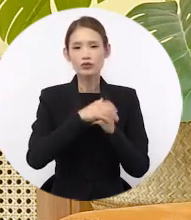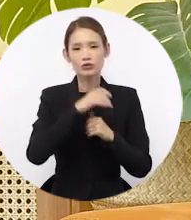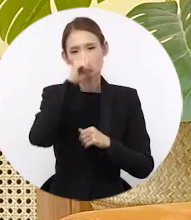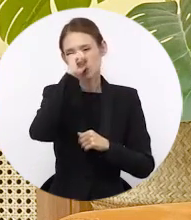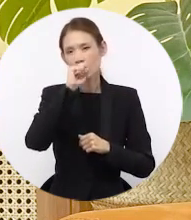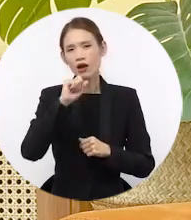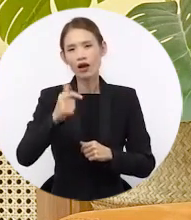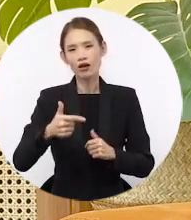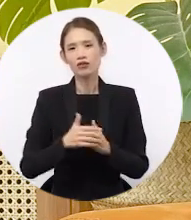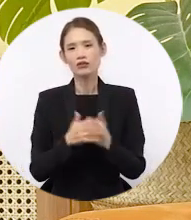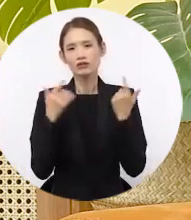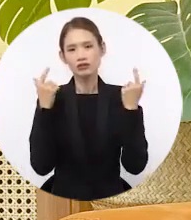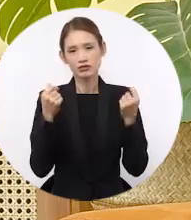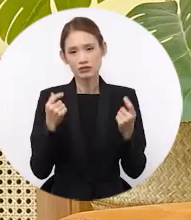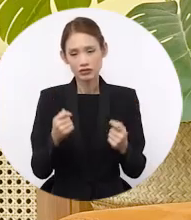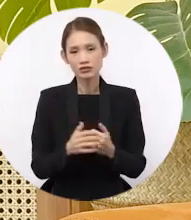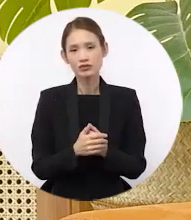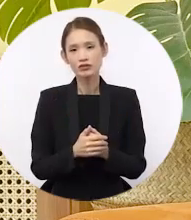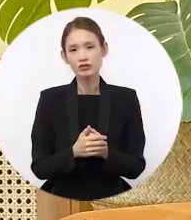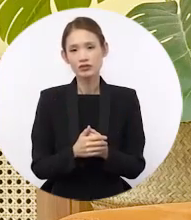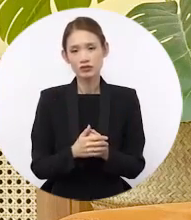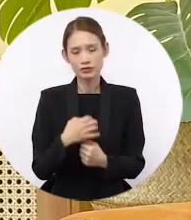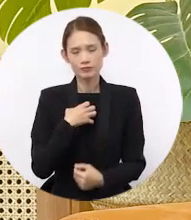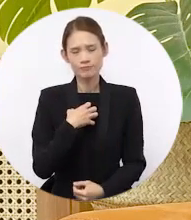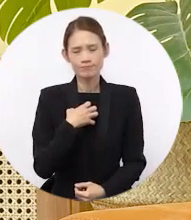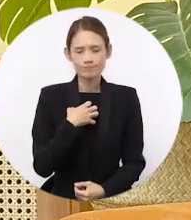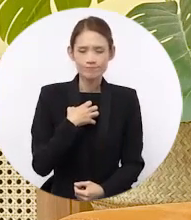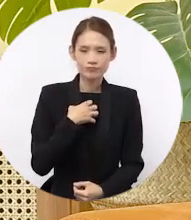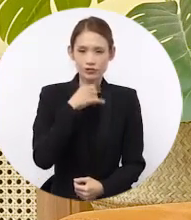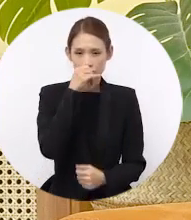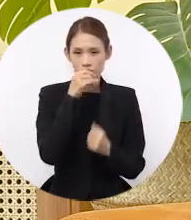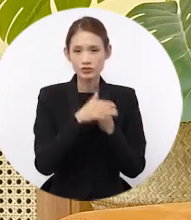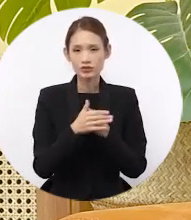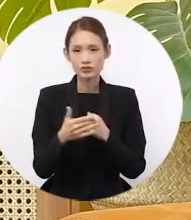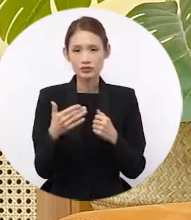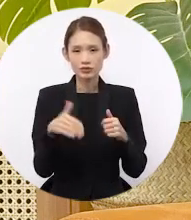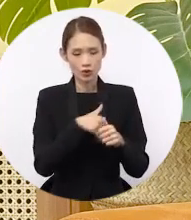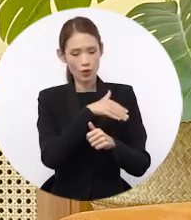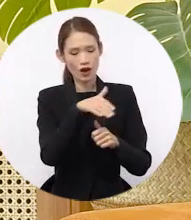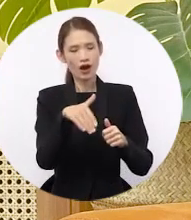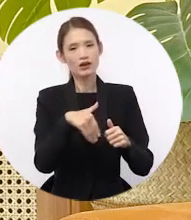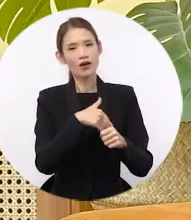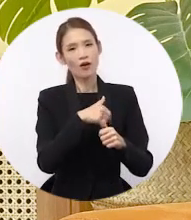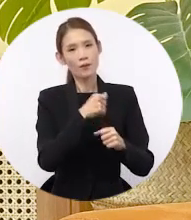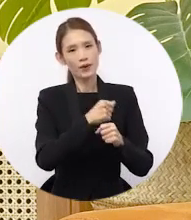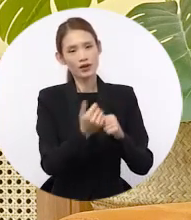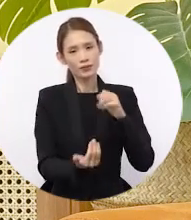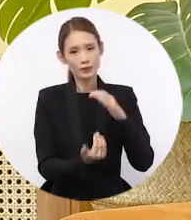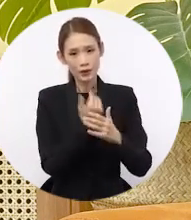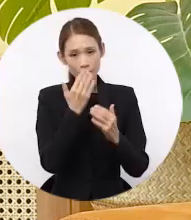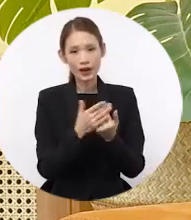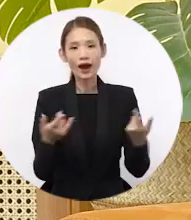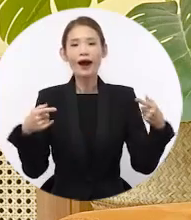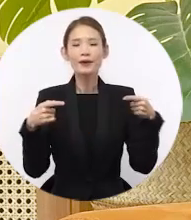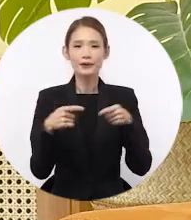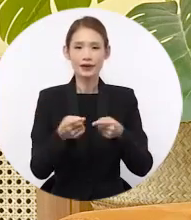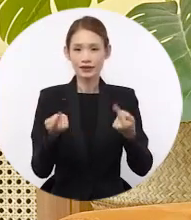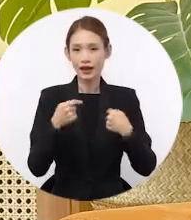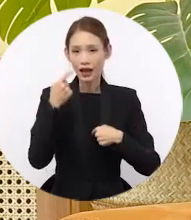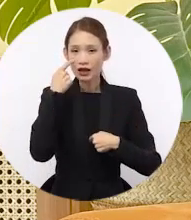좋지 않다고 하더라고요. 그런 것들이 저는 조금 염려가 되기 때문에 이런 환경들이 좀 갖춰지고 함께